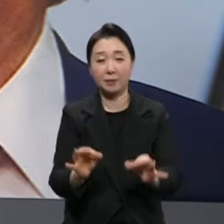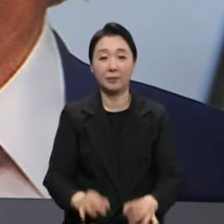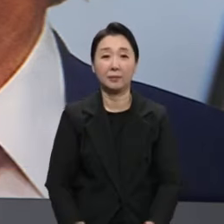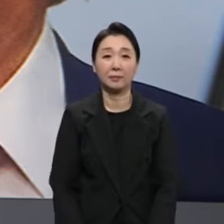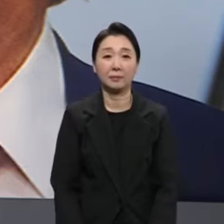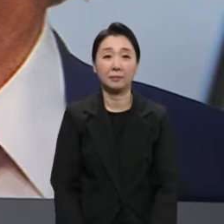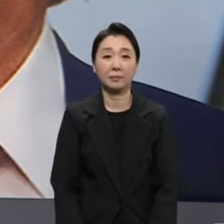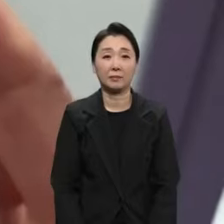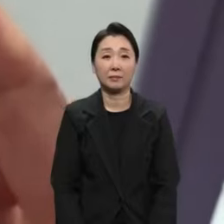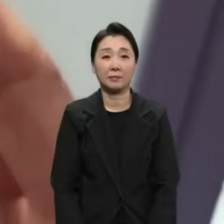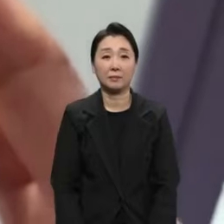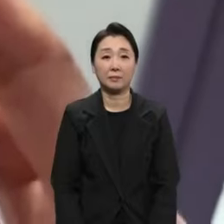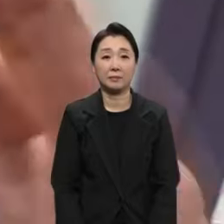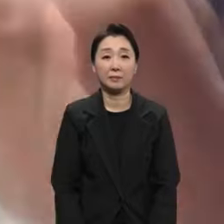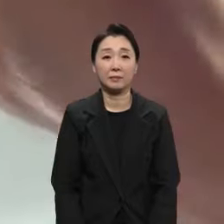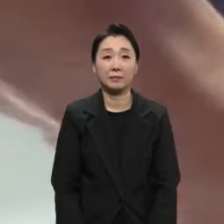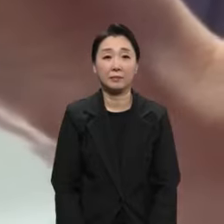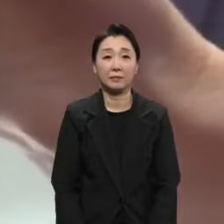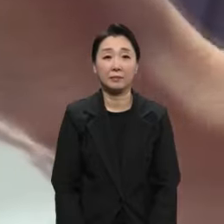특파원입니다.